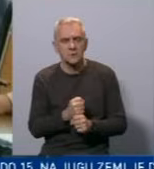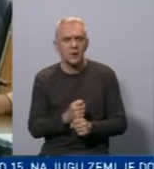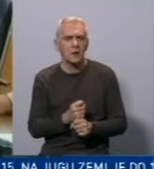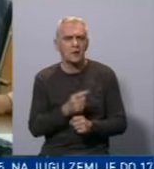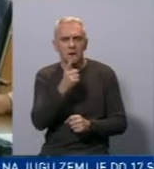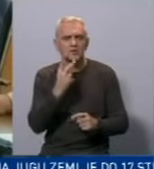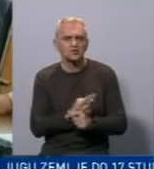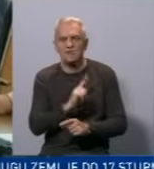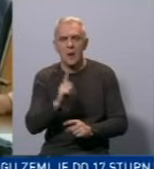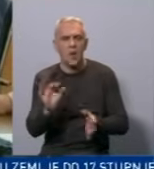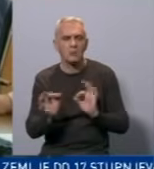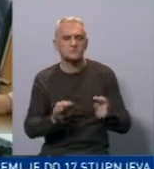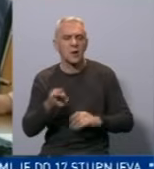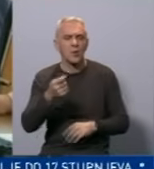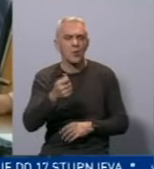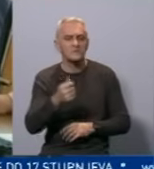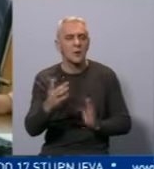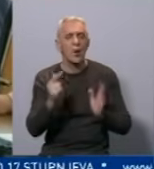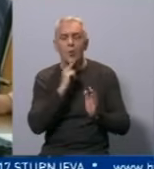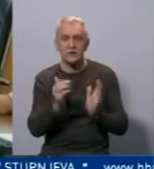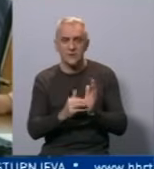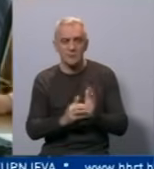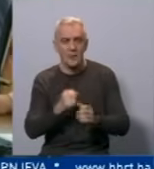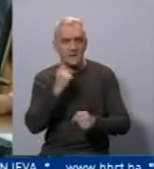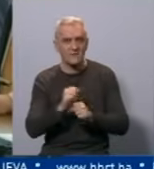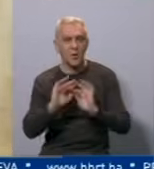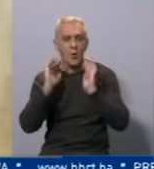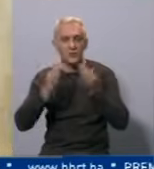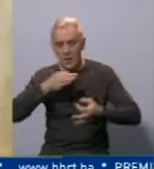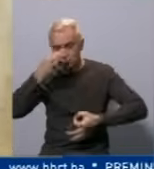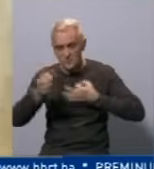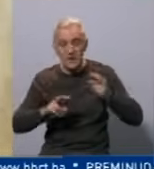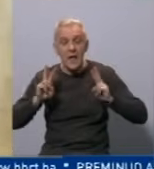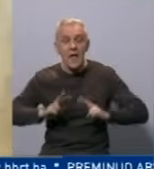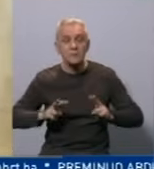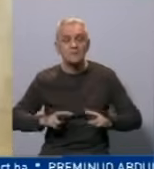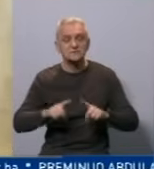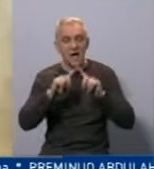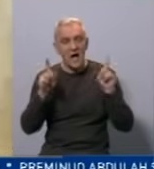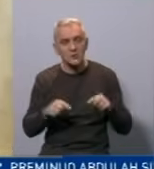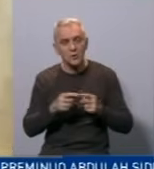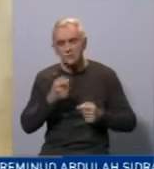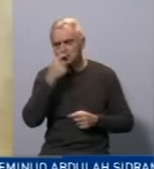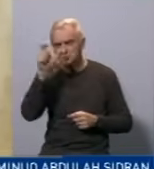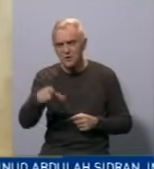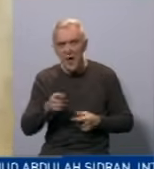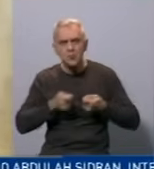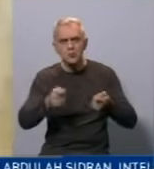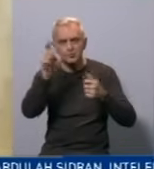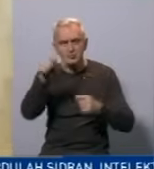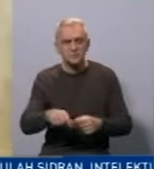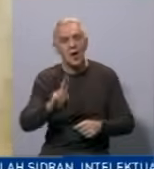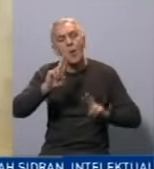država nije obezbijedila novac neophodan za uspostavljanje odjela za provjeru imovinskih kartona sudija i tužilaca i mogućom blokadom